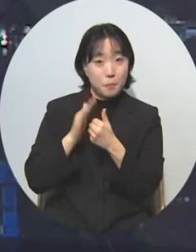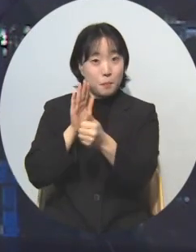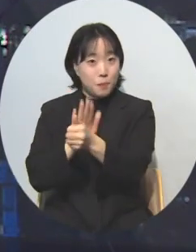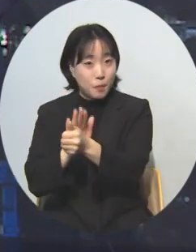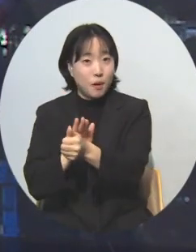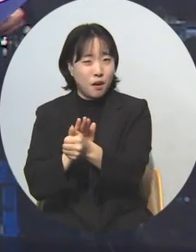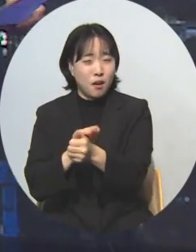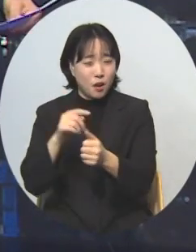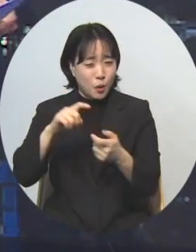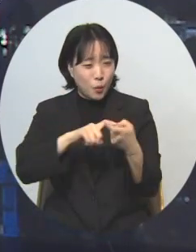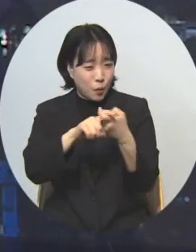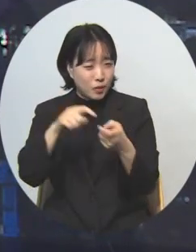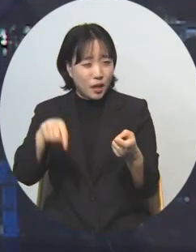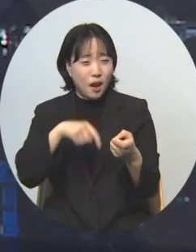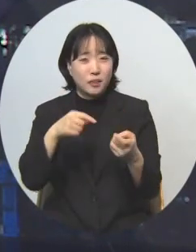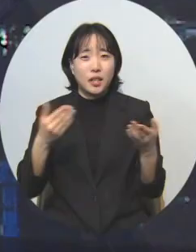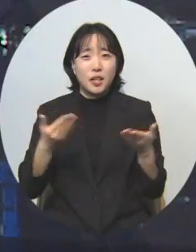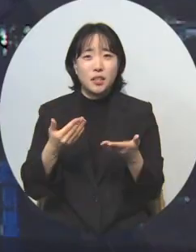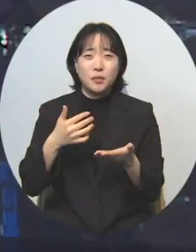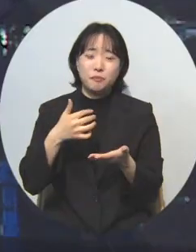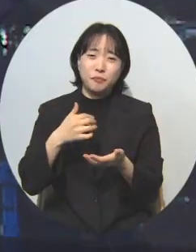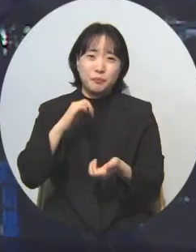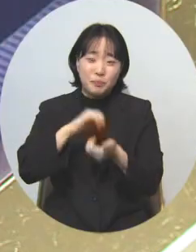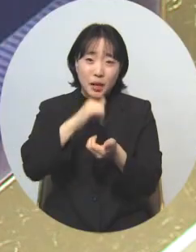공동체 노동력을 극대화하는